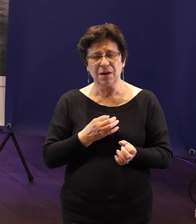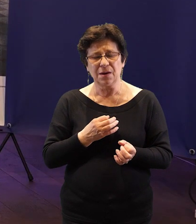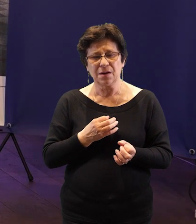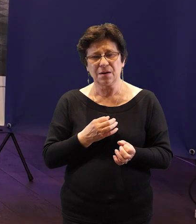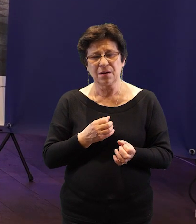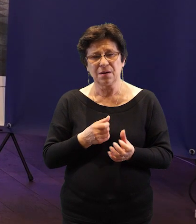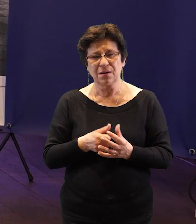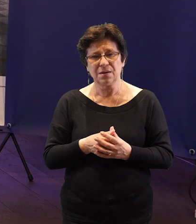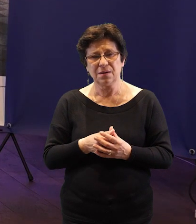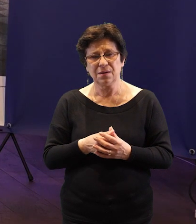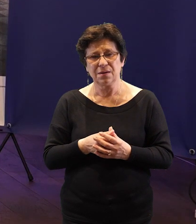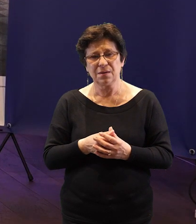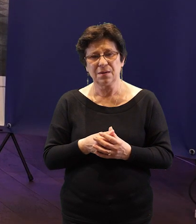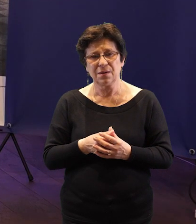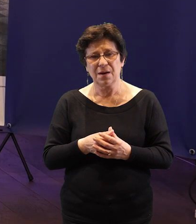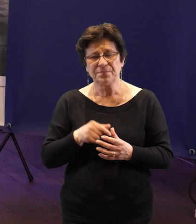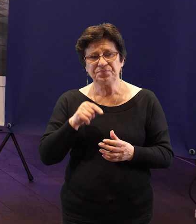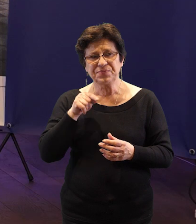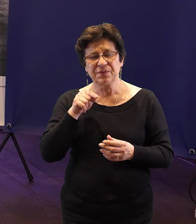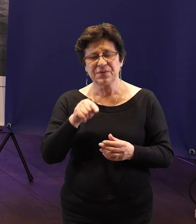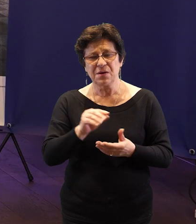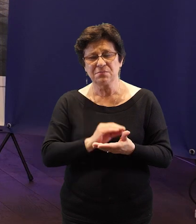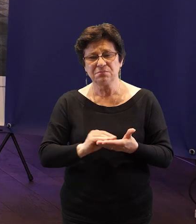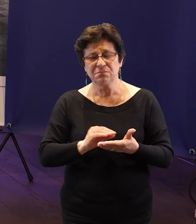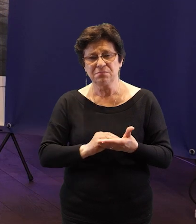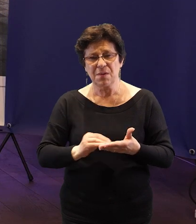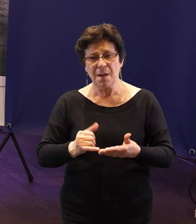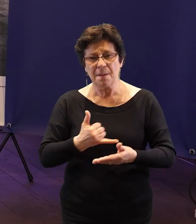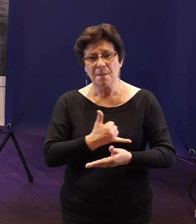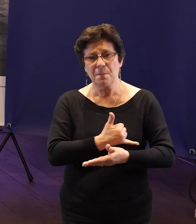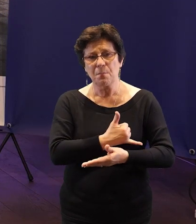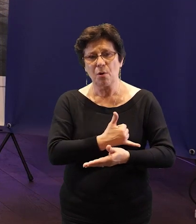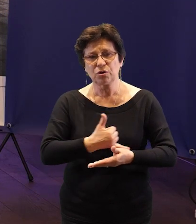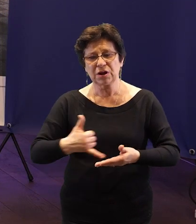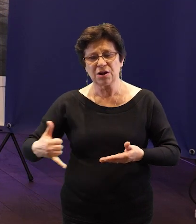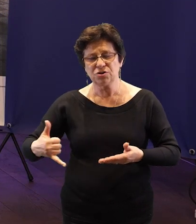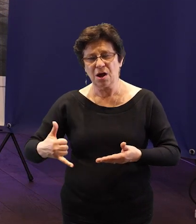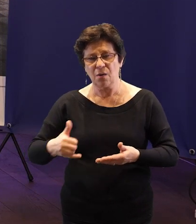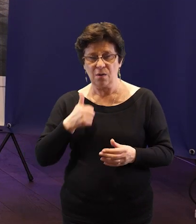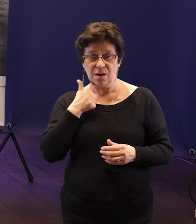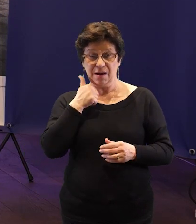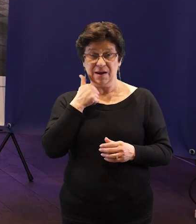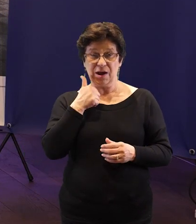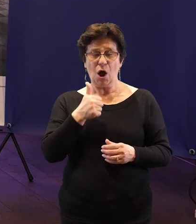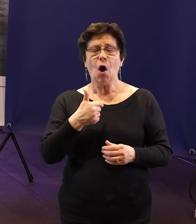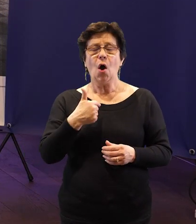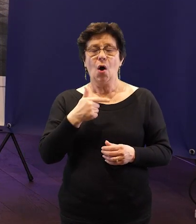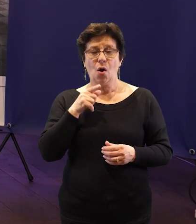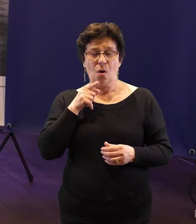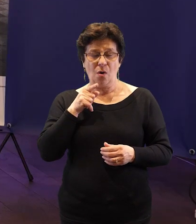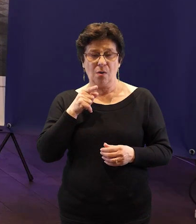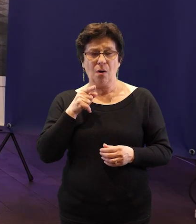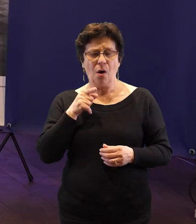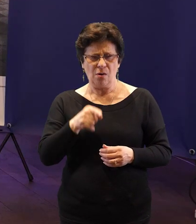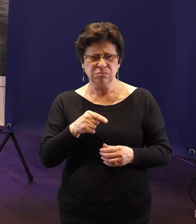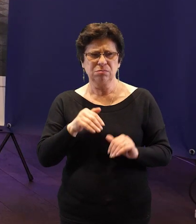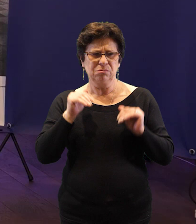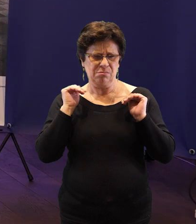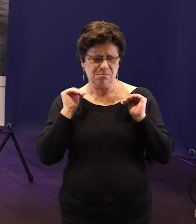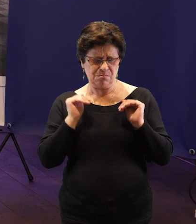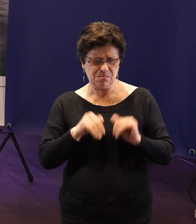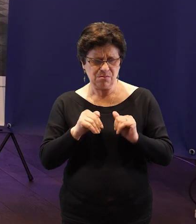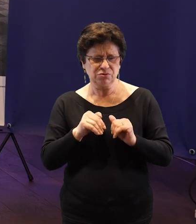podejrzenie, przede wszystkim w tych artykułach podkreślał jedno, że on jest w stanie odtworzyć